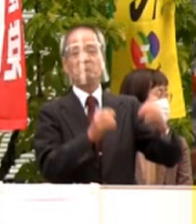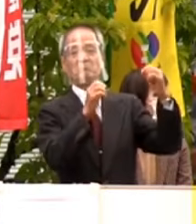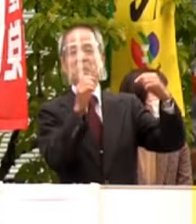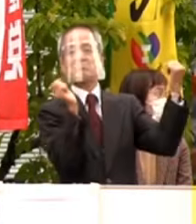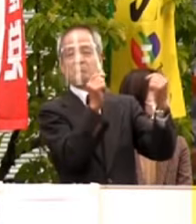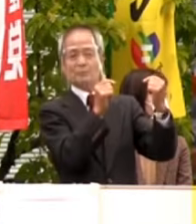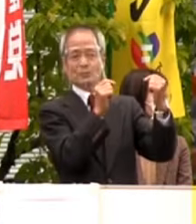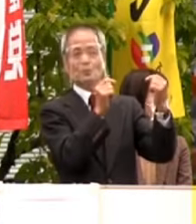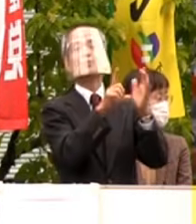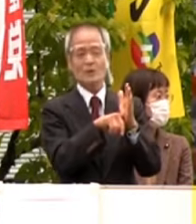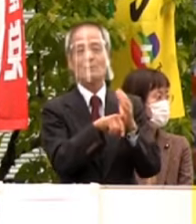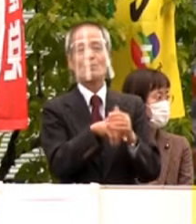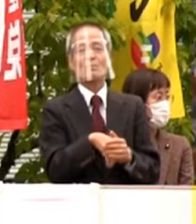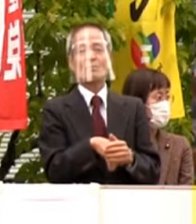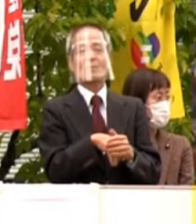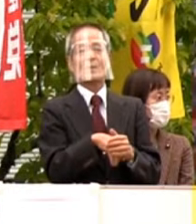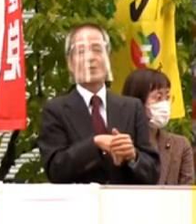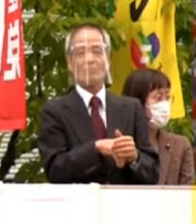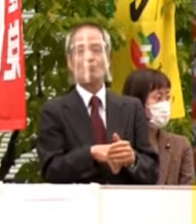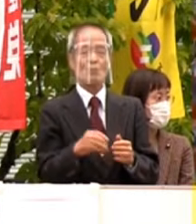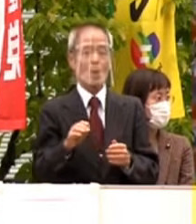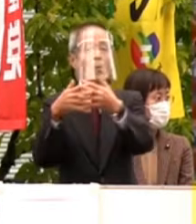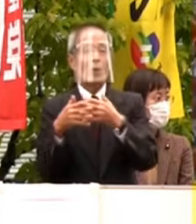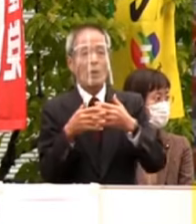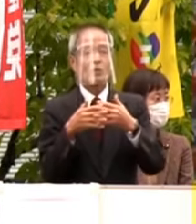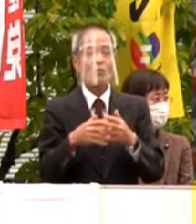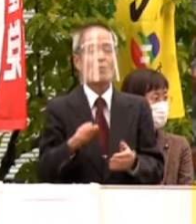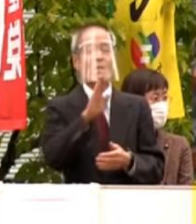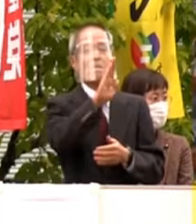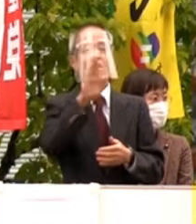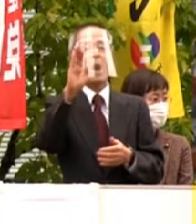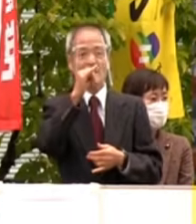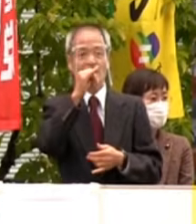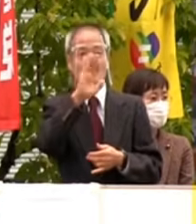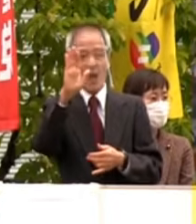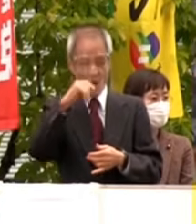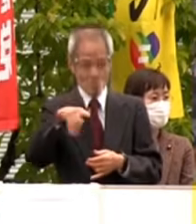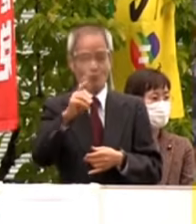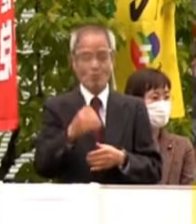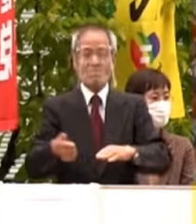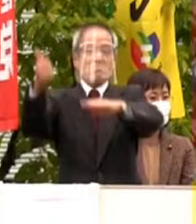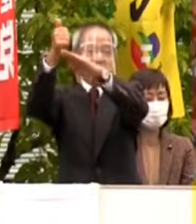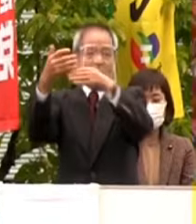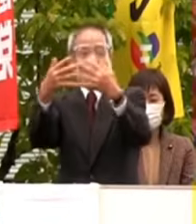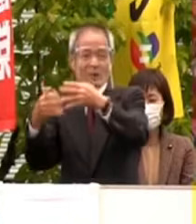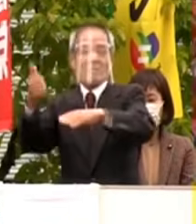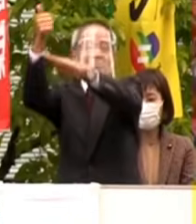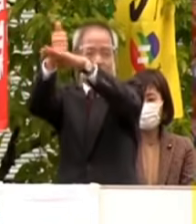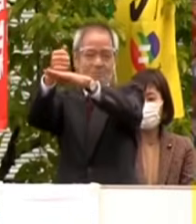バイデン大統領の4月の議会演説紹介したんですよ。バイデンさんこう言った。